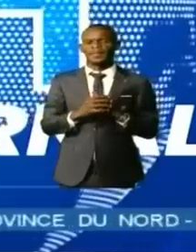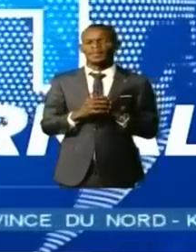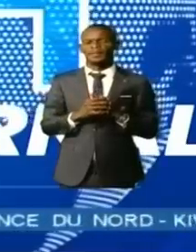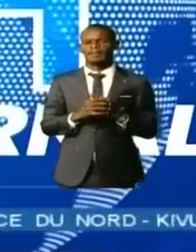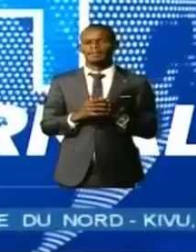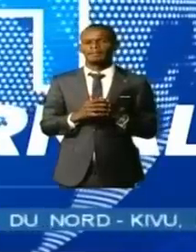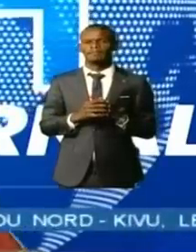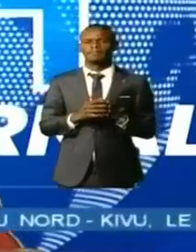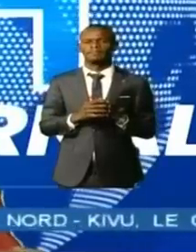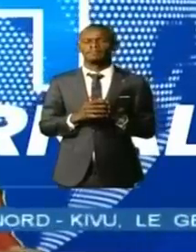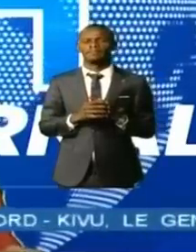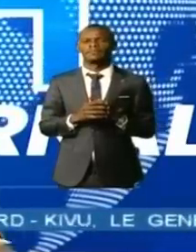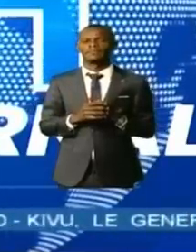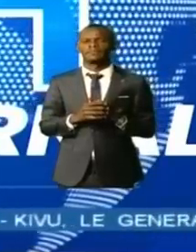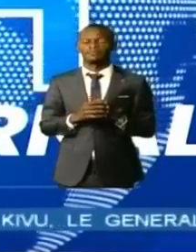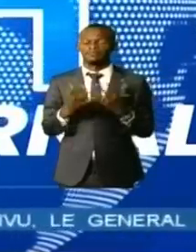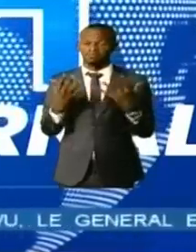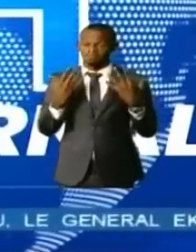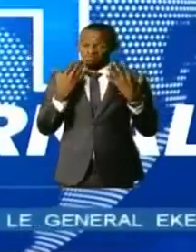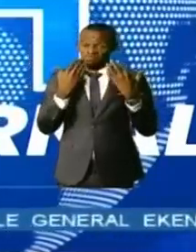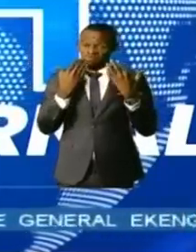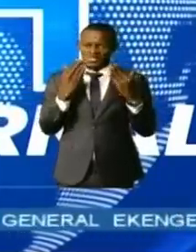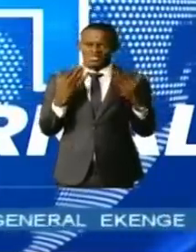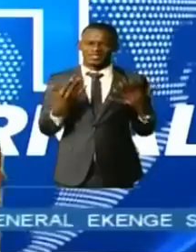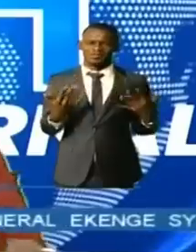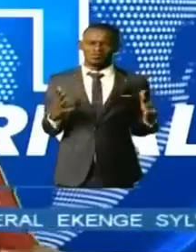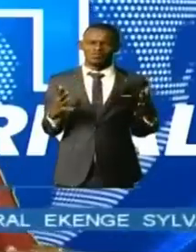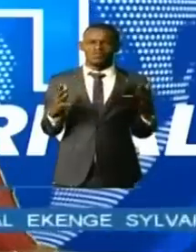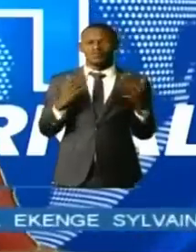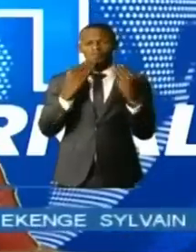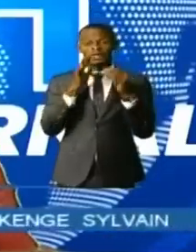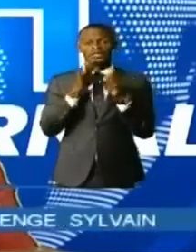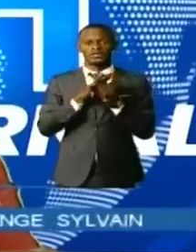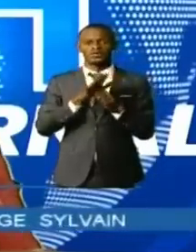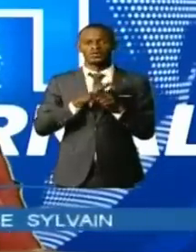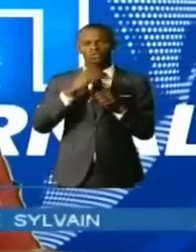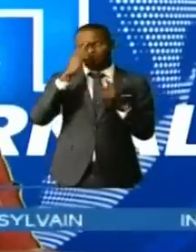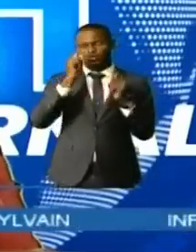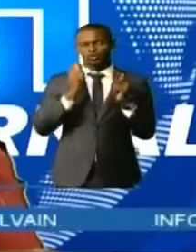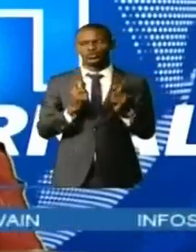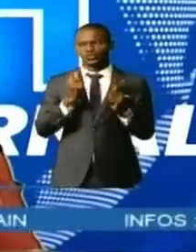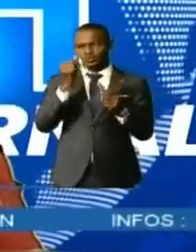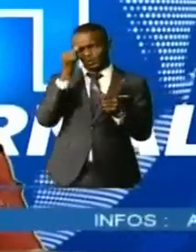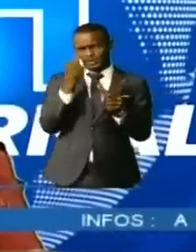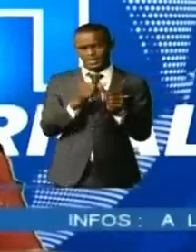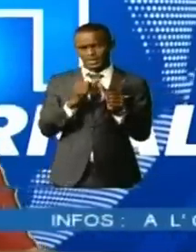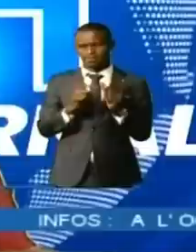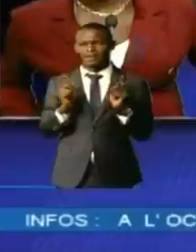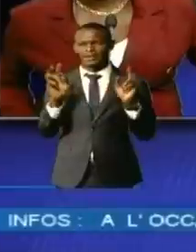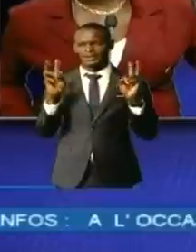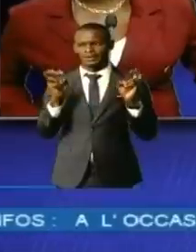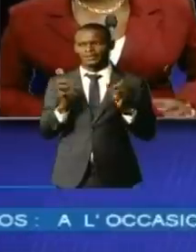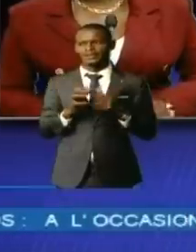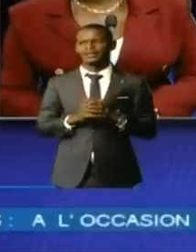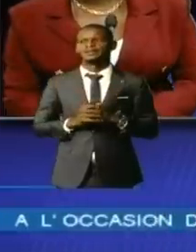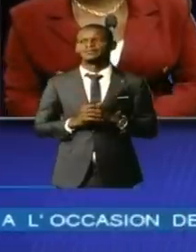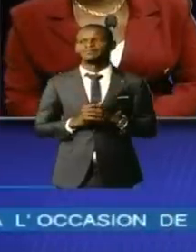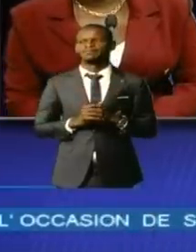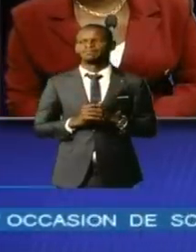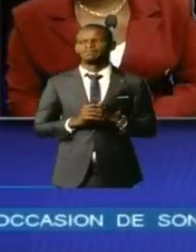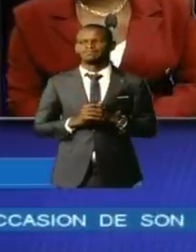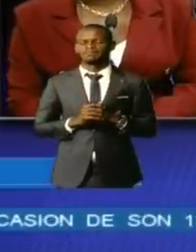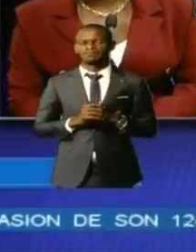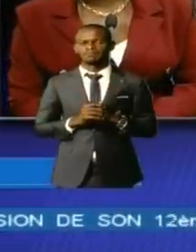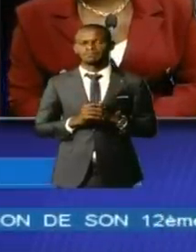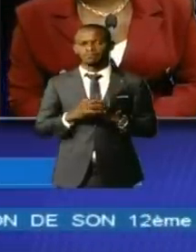Nyamwembo. Merci de suivre ce journal. Pour ceux qui l'ont pris en cours de diffusion, le rappel des titres. Dans le Nord Kivu, la route Goma-Rutshuru